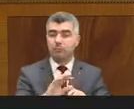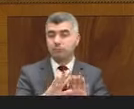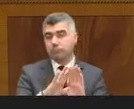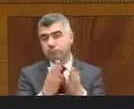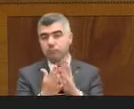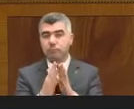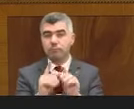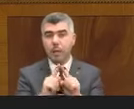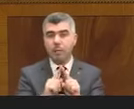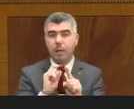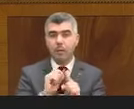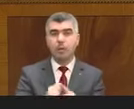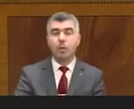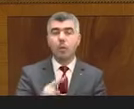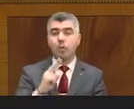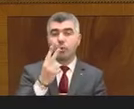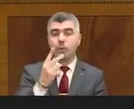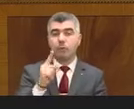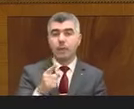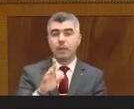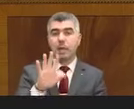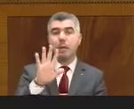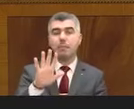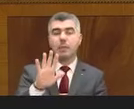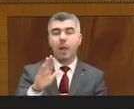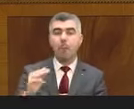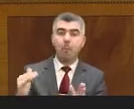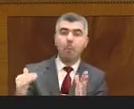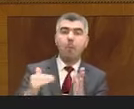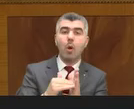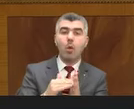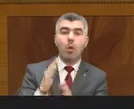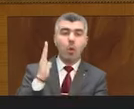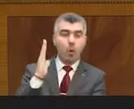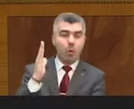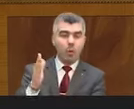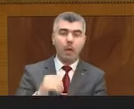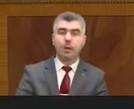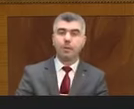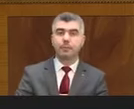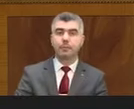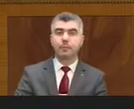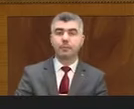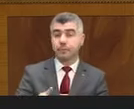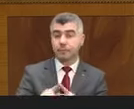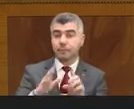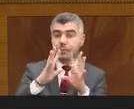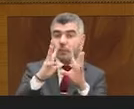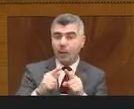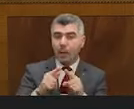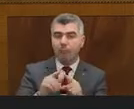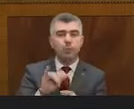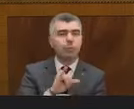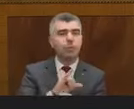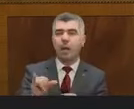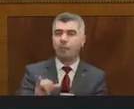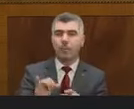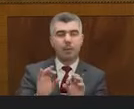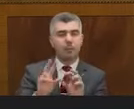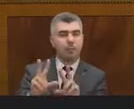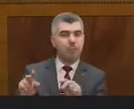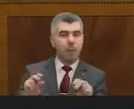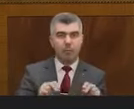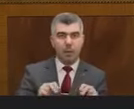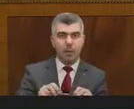المزروعة بالحبوب الخريفية هي 2.5 مليون هكتار. هذا الشيء رقم معمول كان تاريخيا، هو